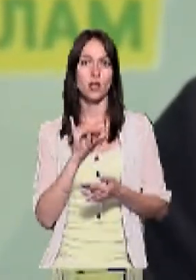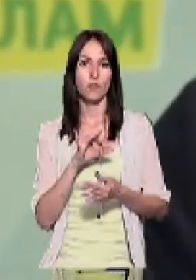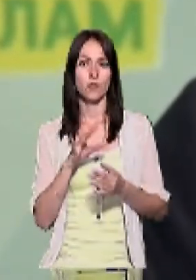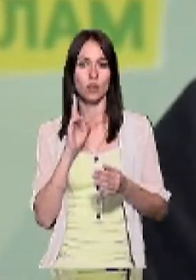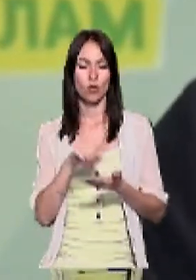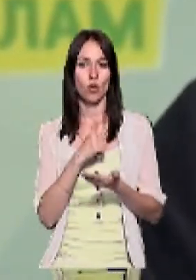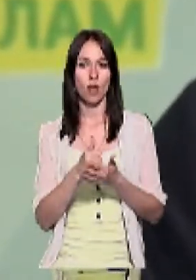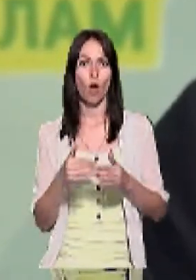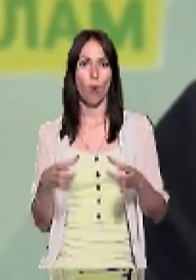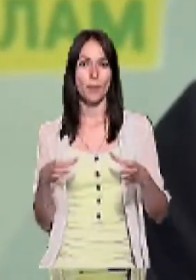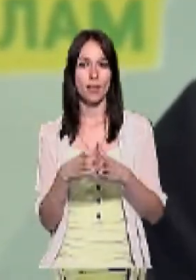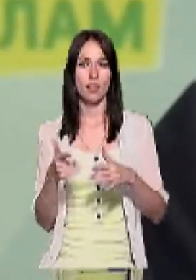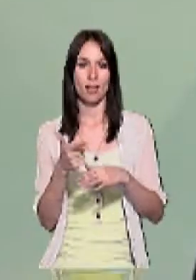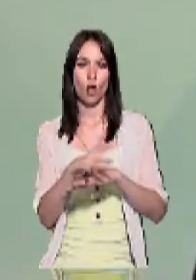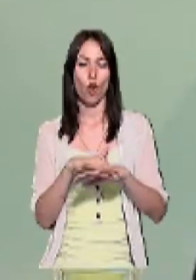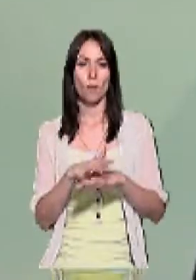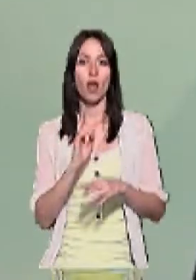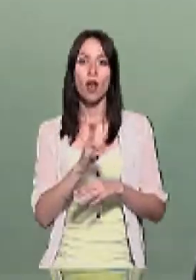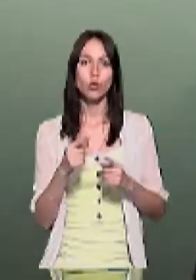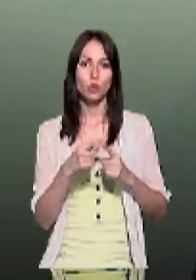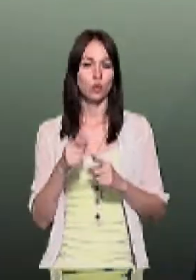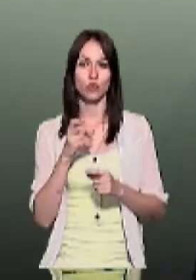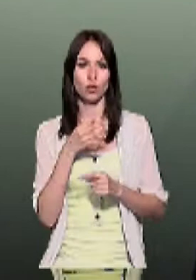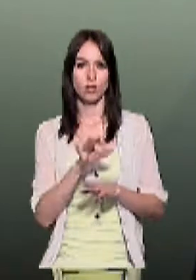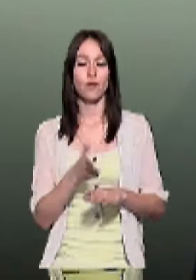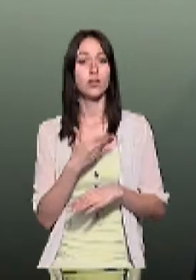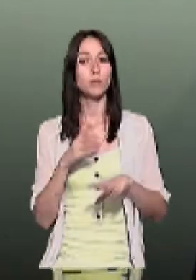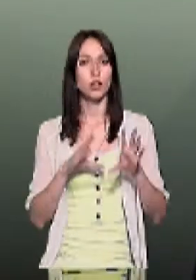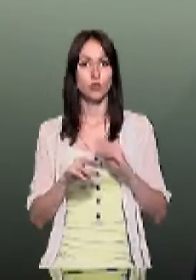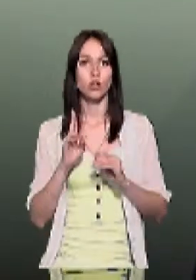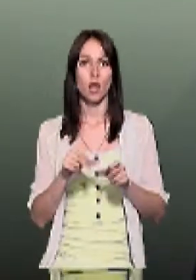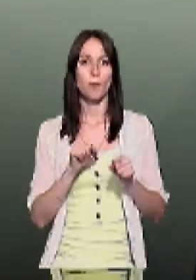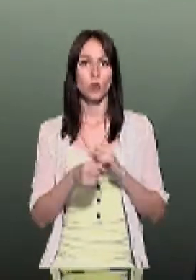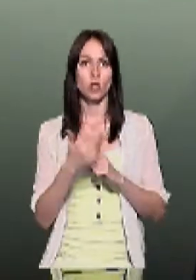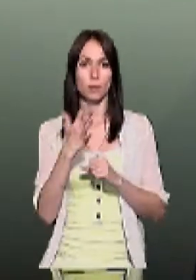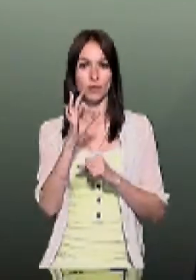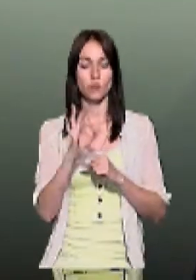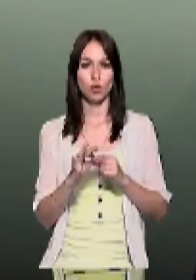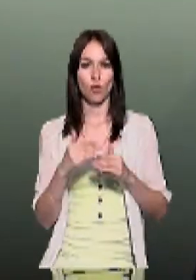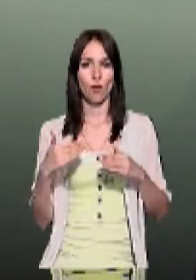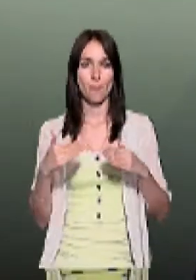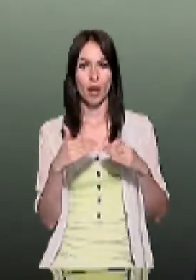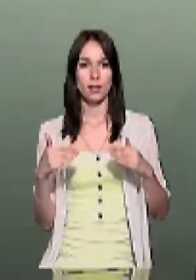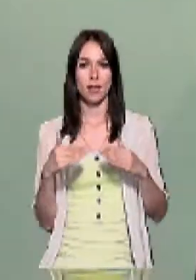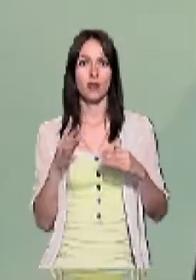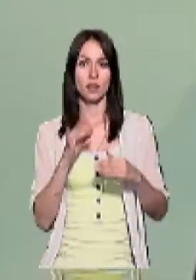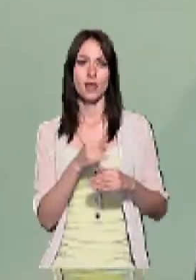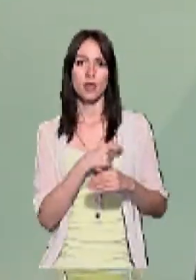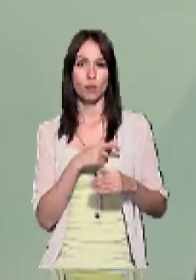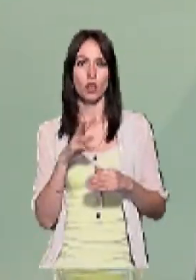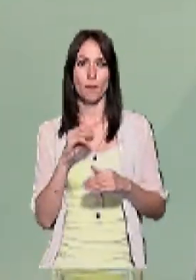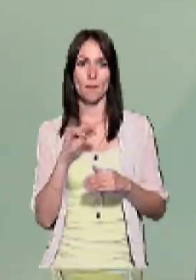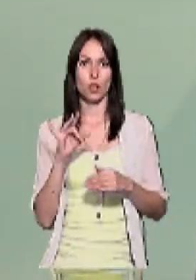громад, яких саме не уточнює. Ми розраховуємо, як подолати 5-відсотковий бар'єр, так і на депутатів-мажоритарників.